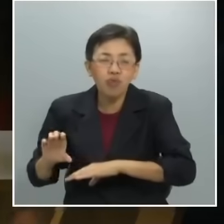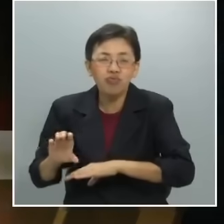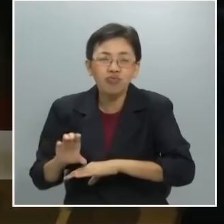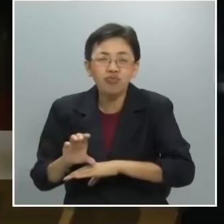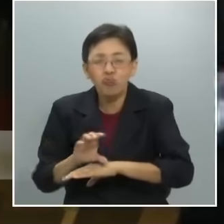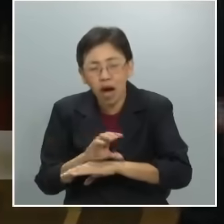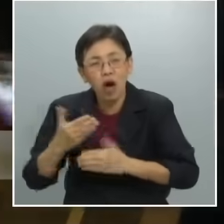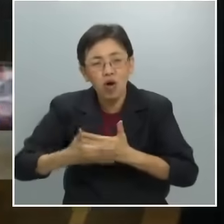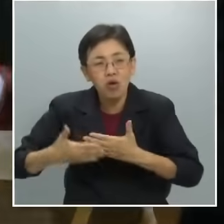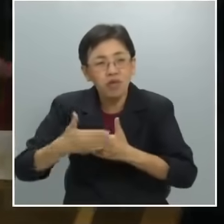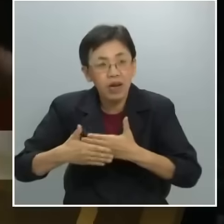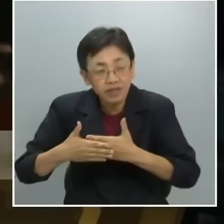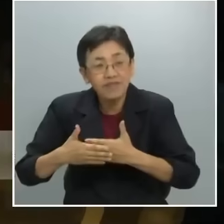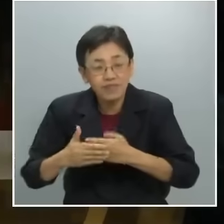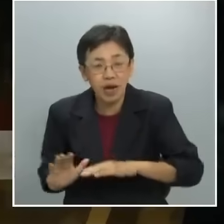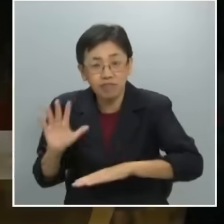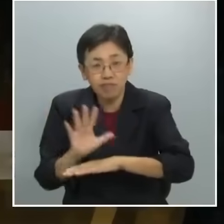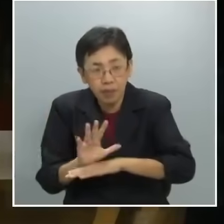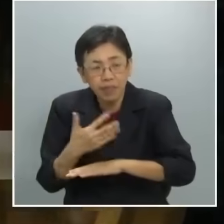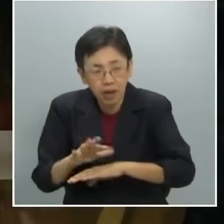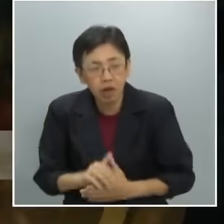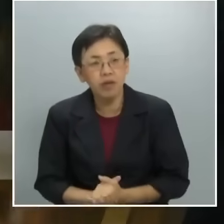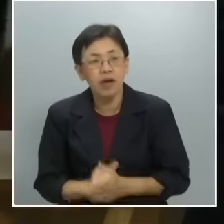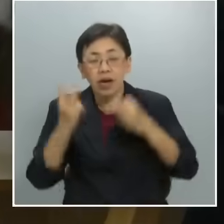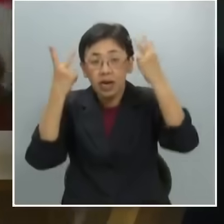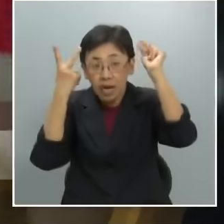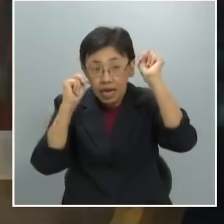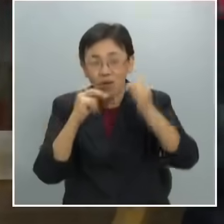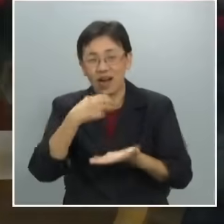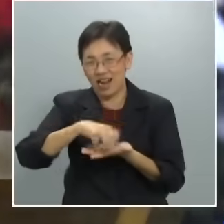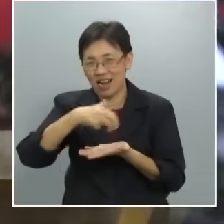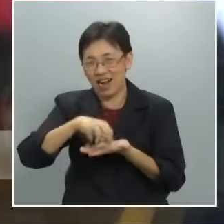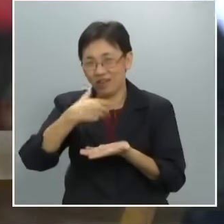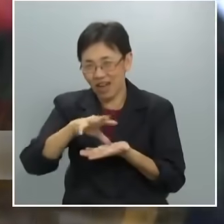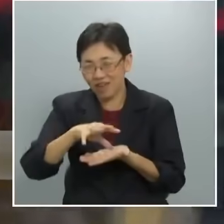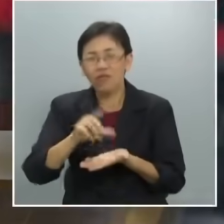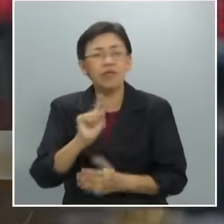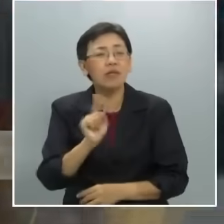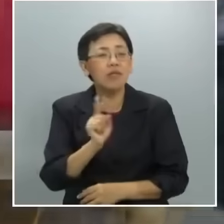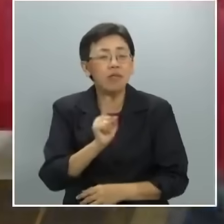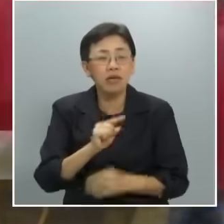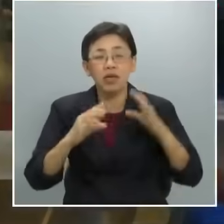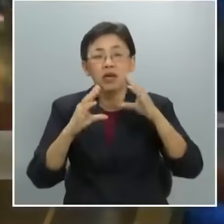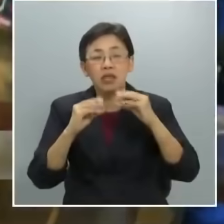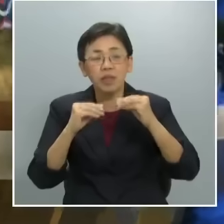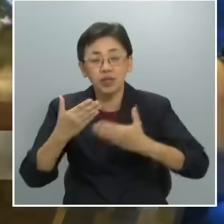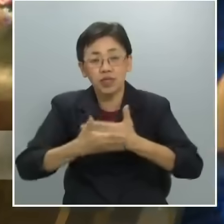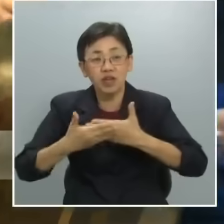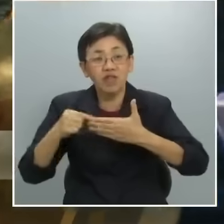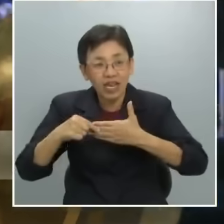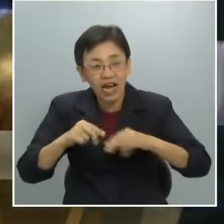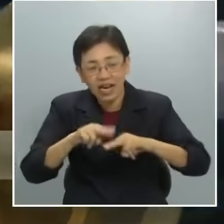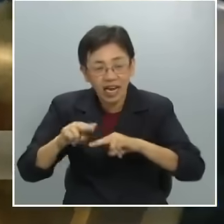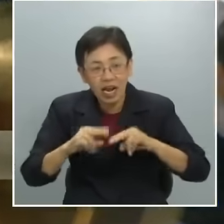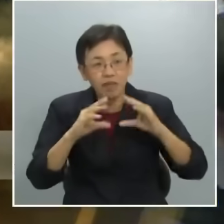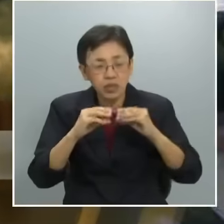ช่วงบางตอนที่น้ำตรีเมื่อวานนี้ได้เกริ่นนำไปแล้วนั่นก็คือตอนที่ประชุมกับรถไฟเนี่ยก็ปรากฏว่